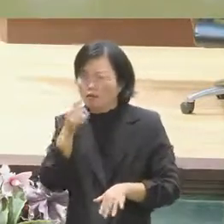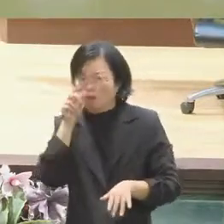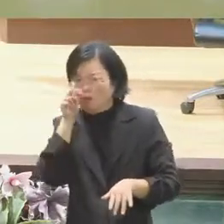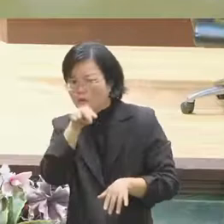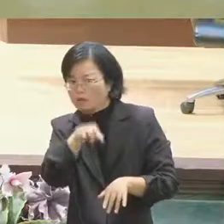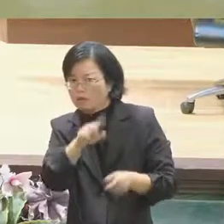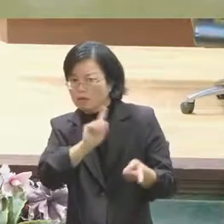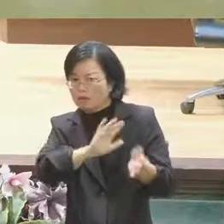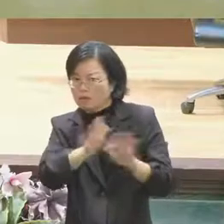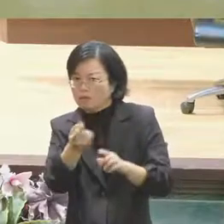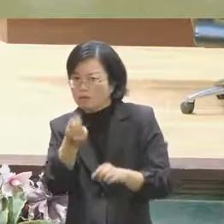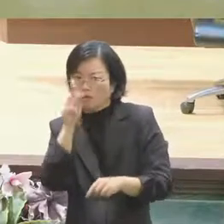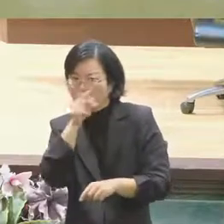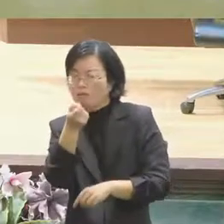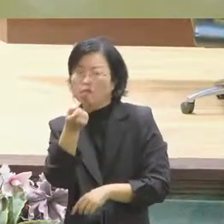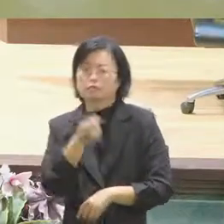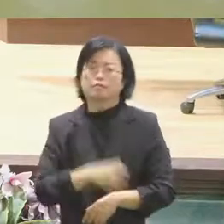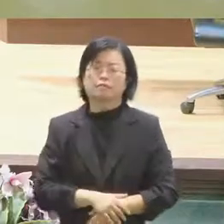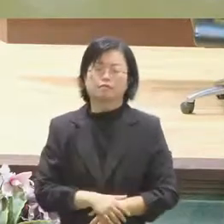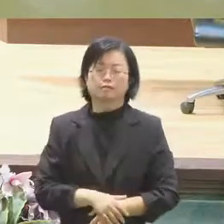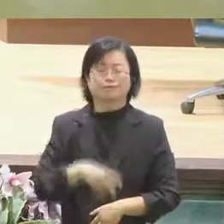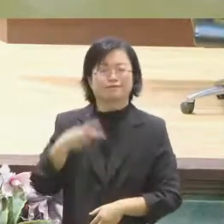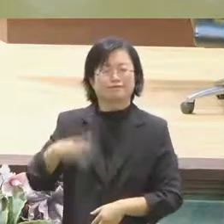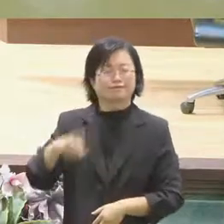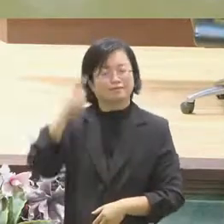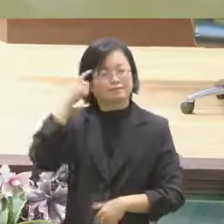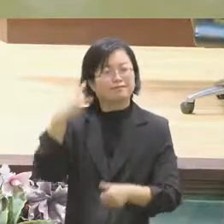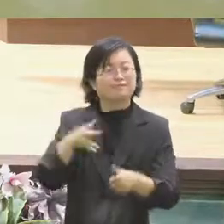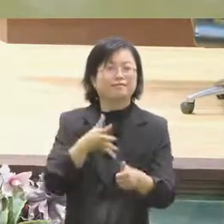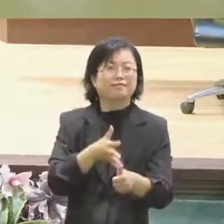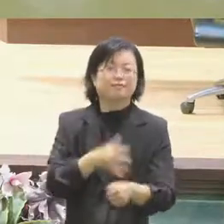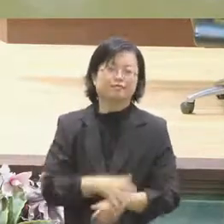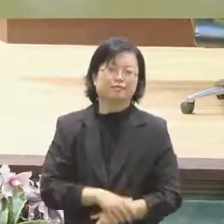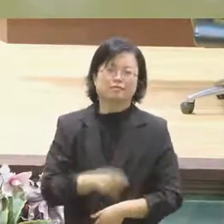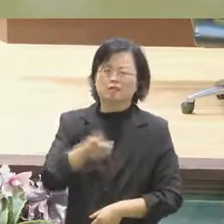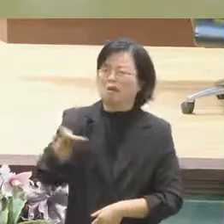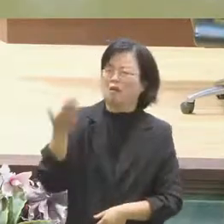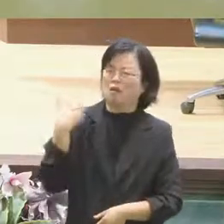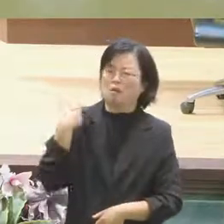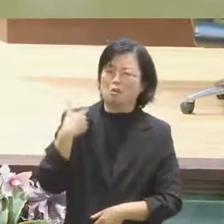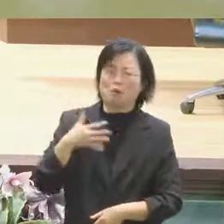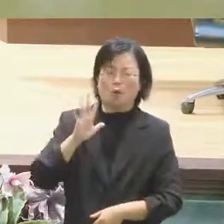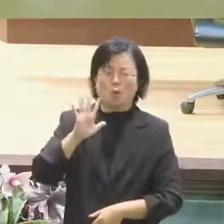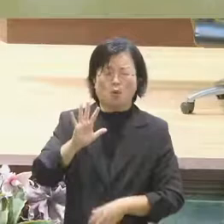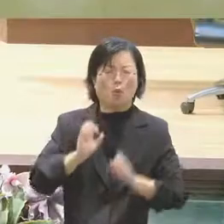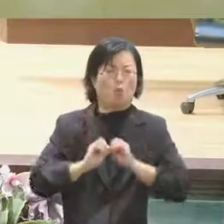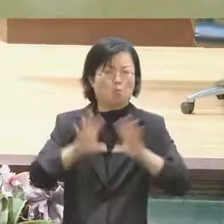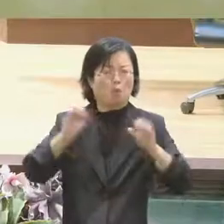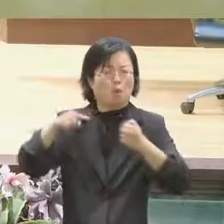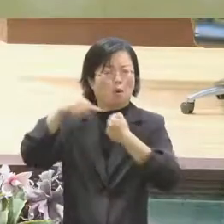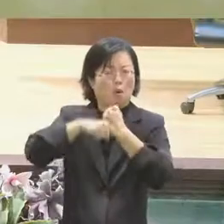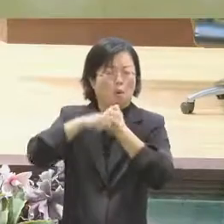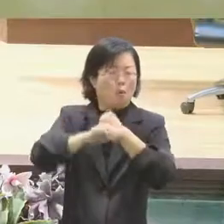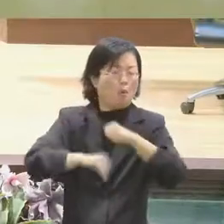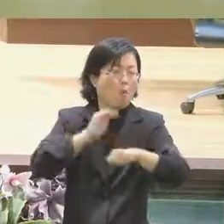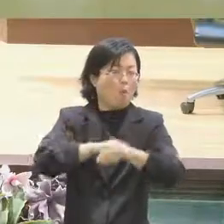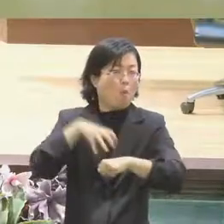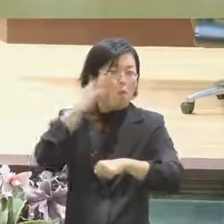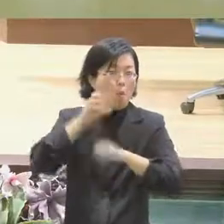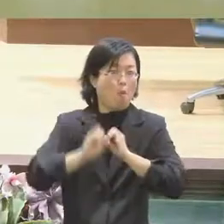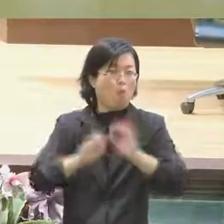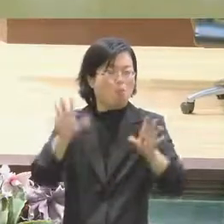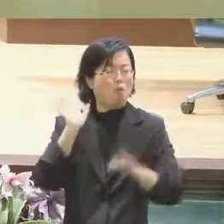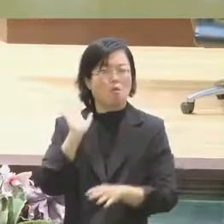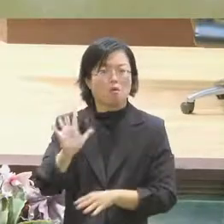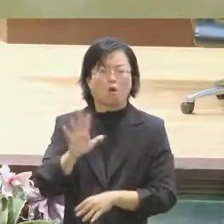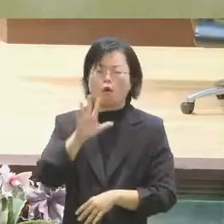告。好，然后另外一个问题想问香港本土研究社，就是你们过去已经推出了非常多的研究成果，那有没有什